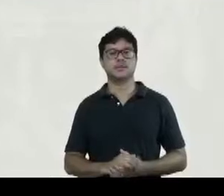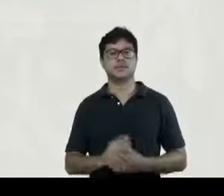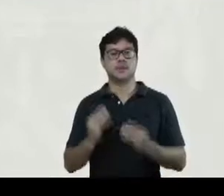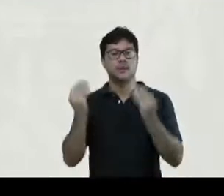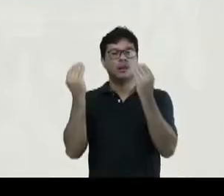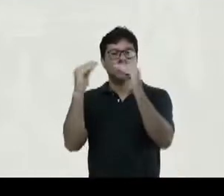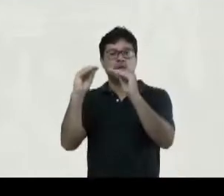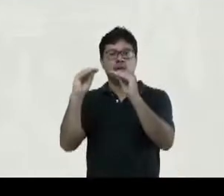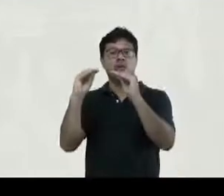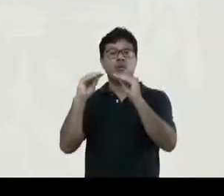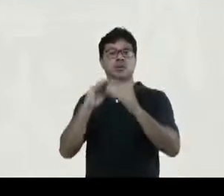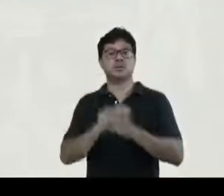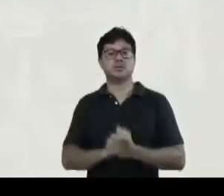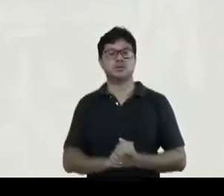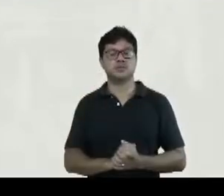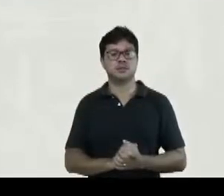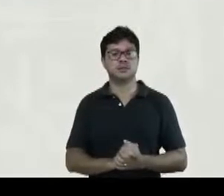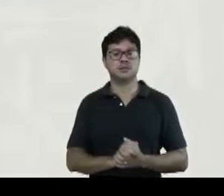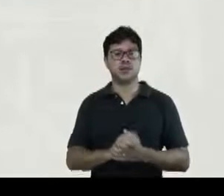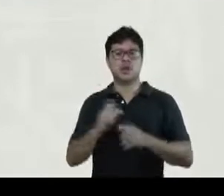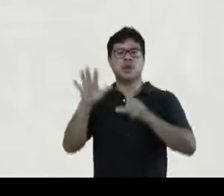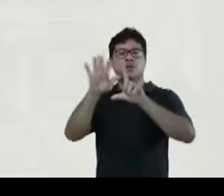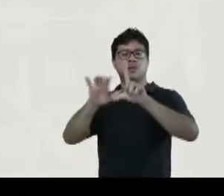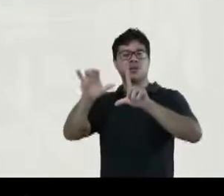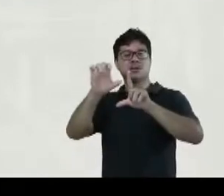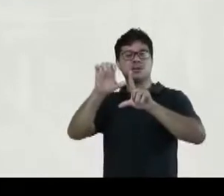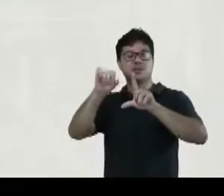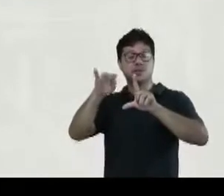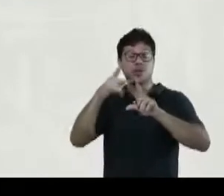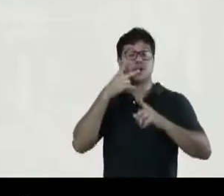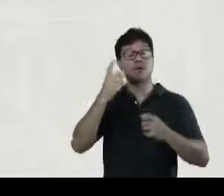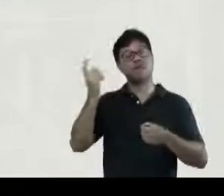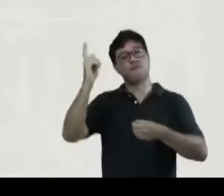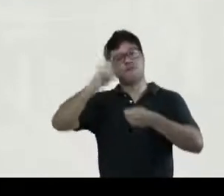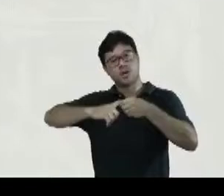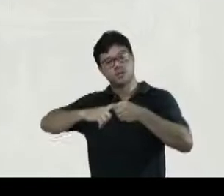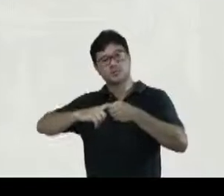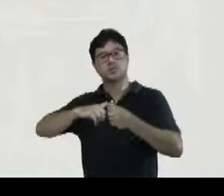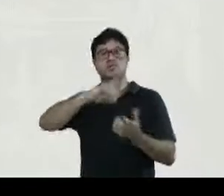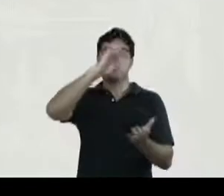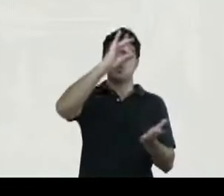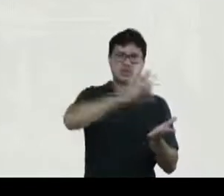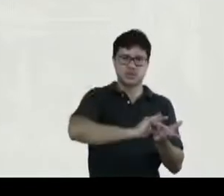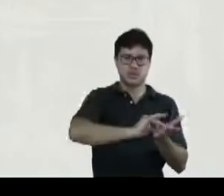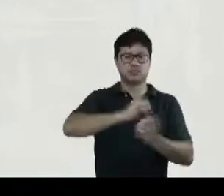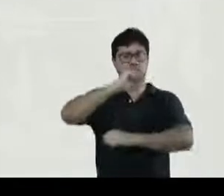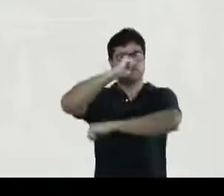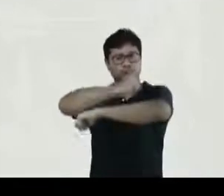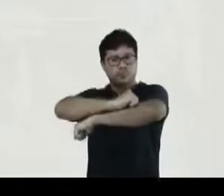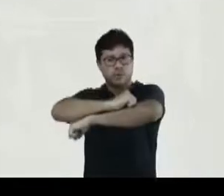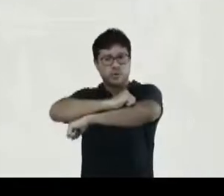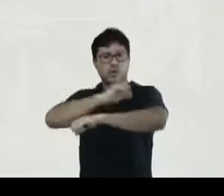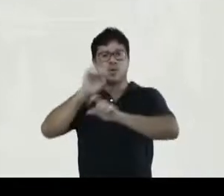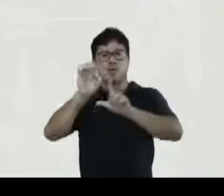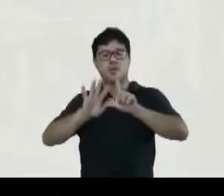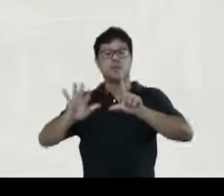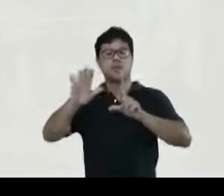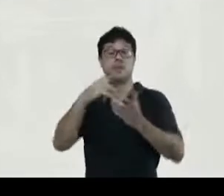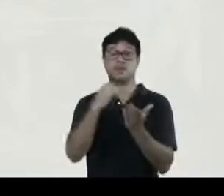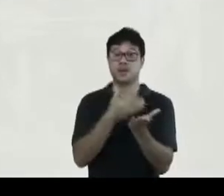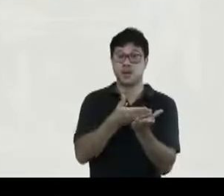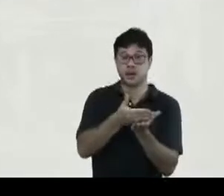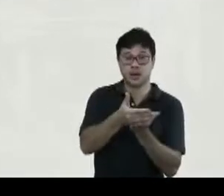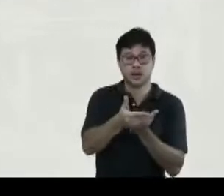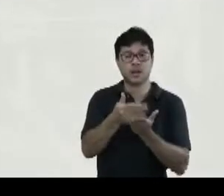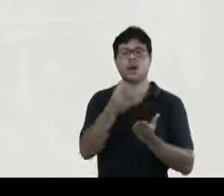Zurück zur Digitalisierung der Originale. War die Digitalisierung zunächst eine reine Bildwiedergabe, die